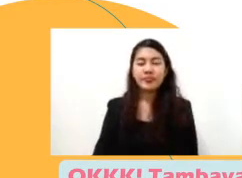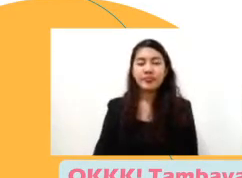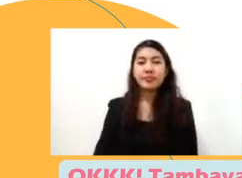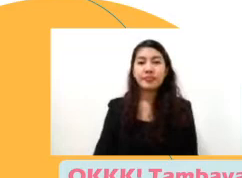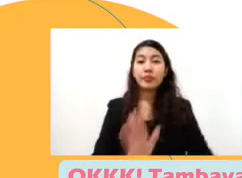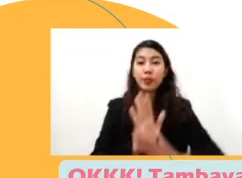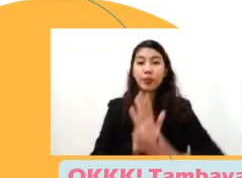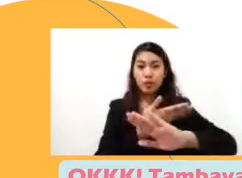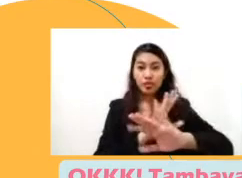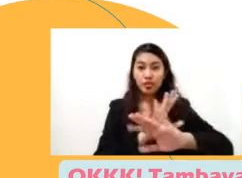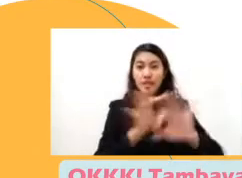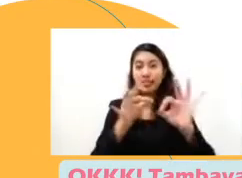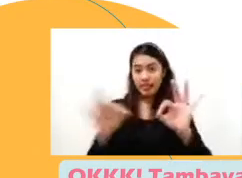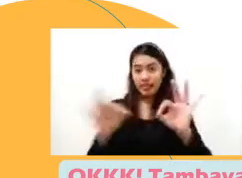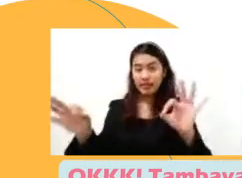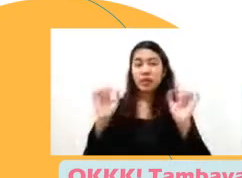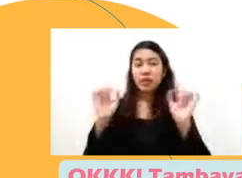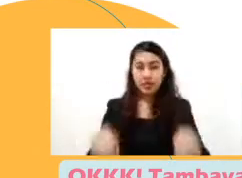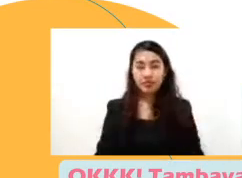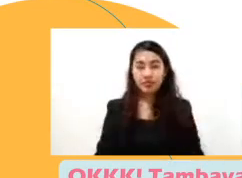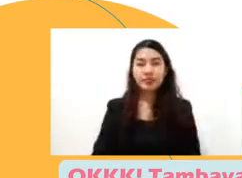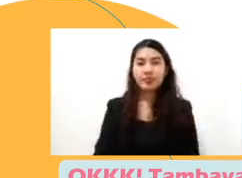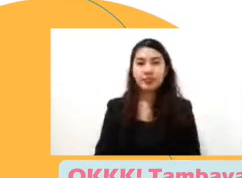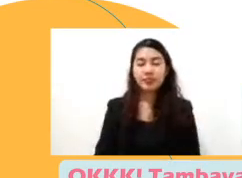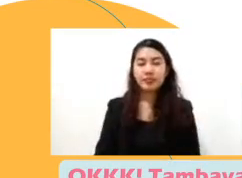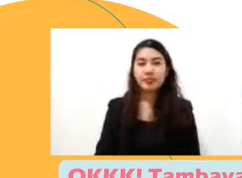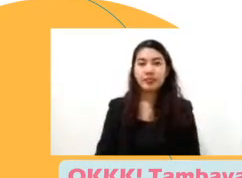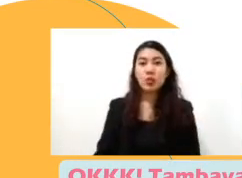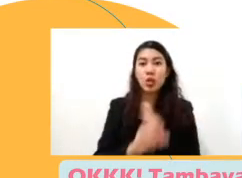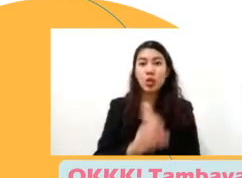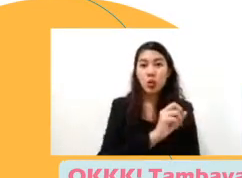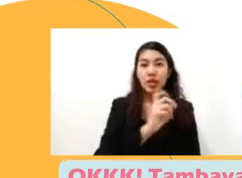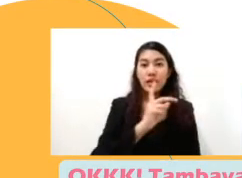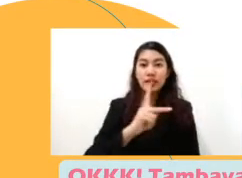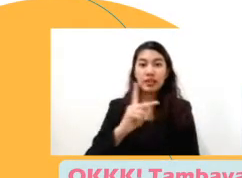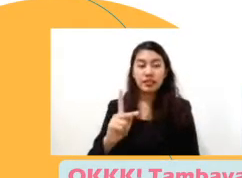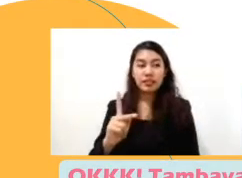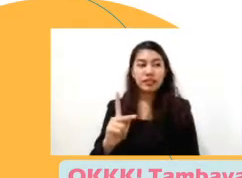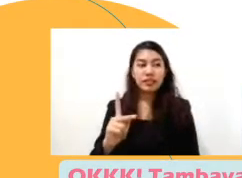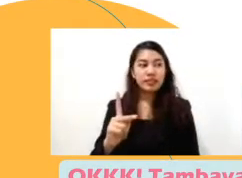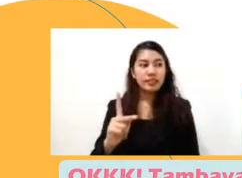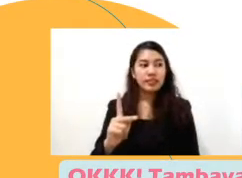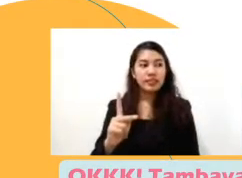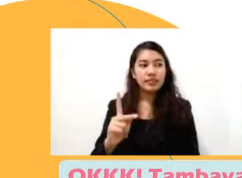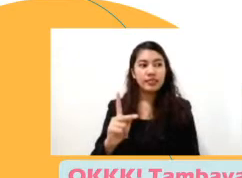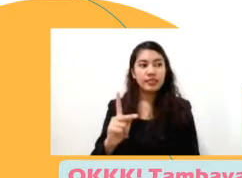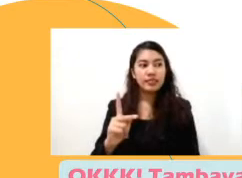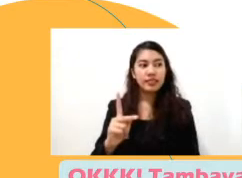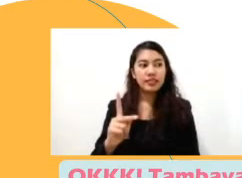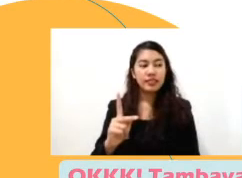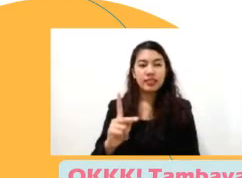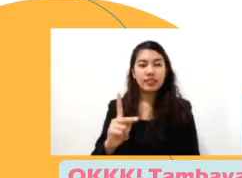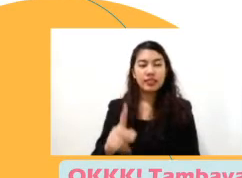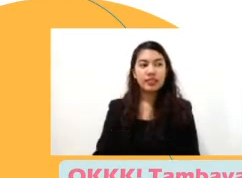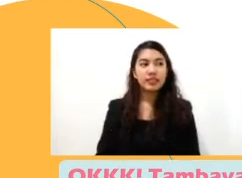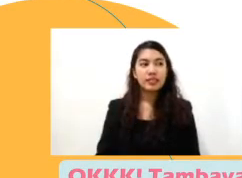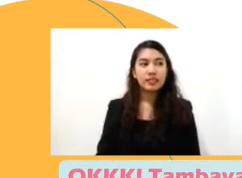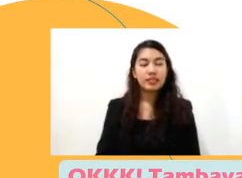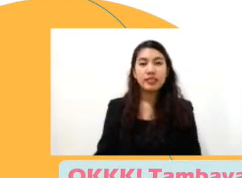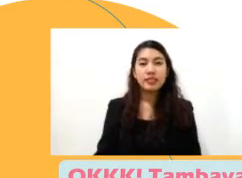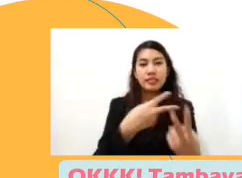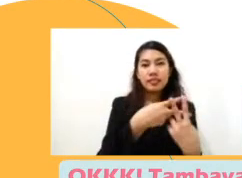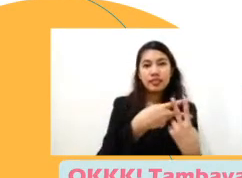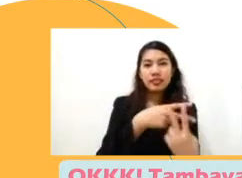Musika liriko. O, pwede. Lagyan natin ng OKK. Ayan na, ginawa niya na. Okay. Lagyan natin ng hashtag